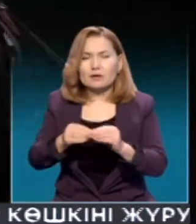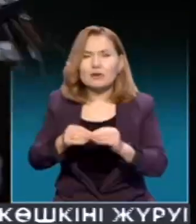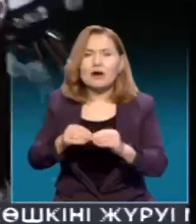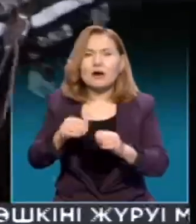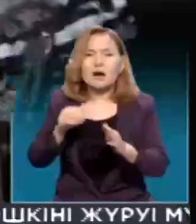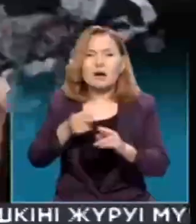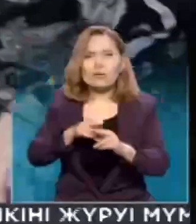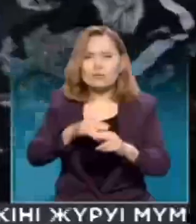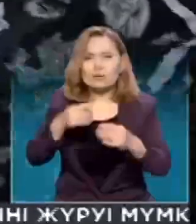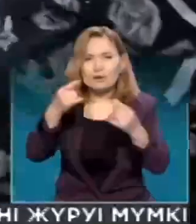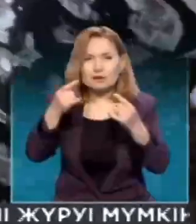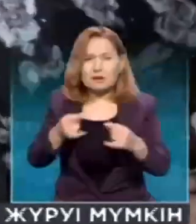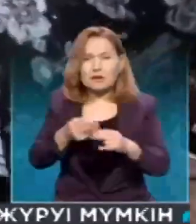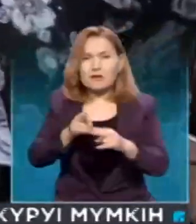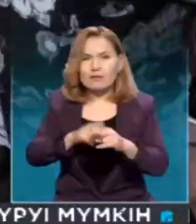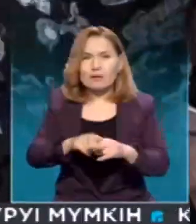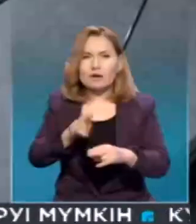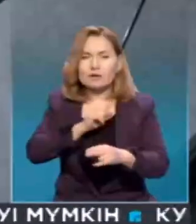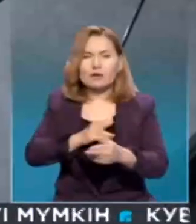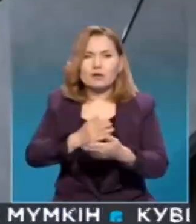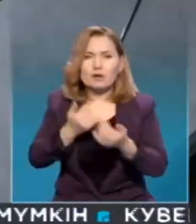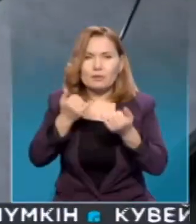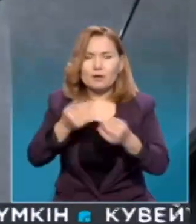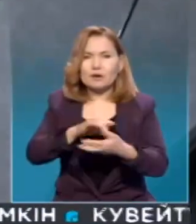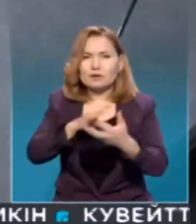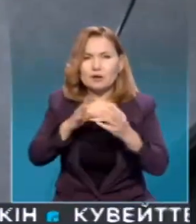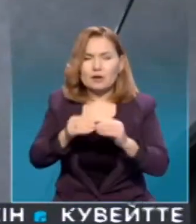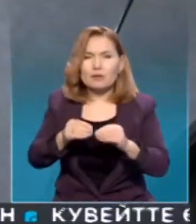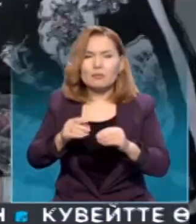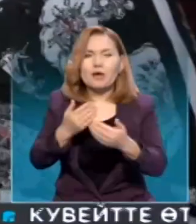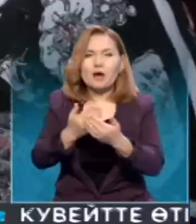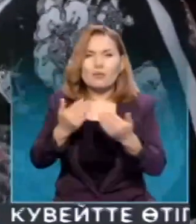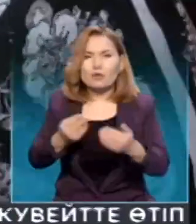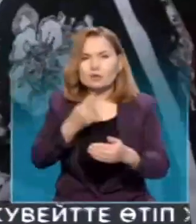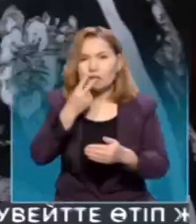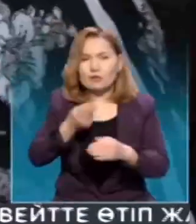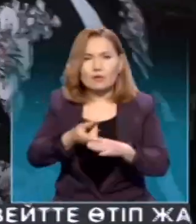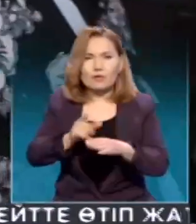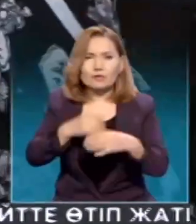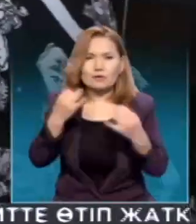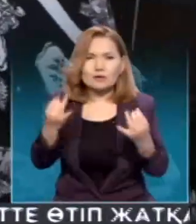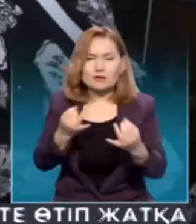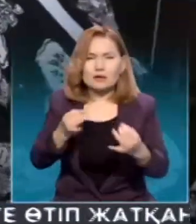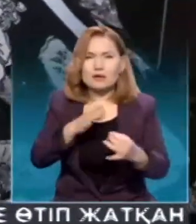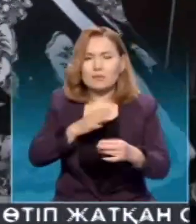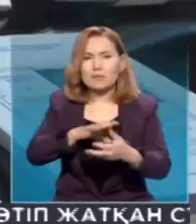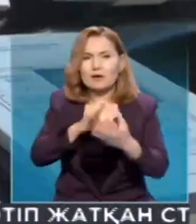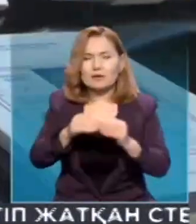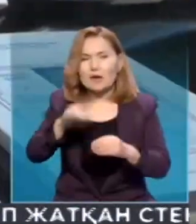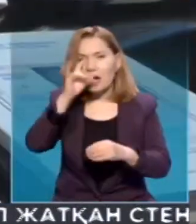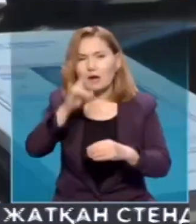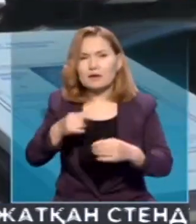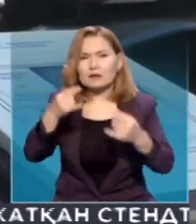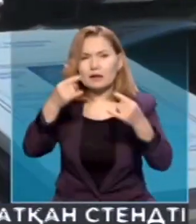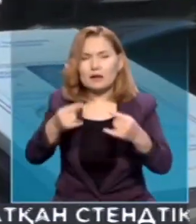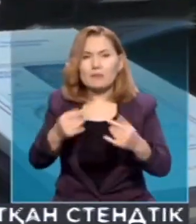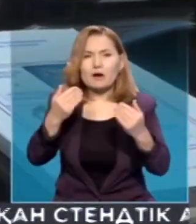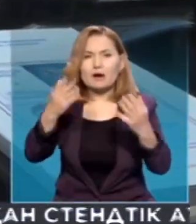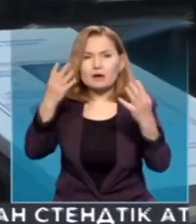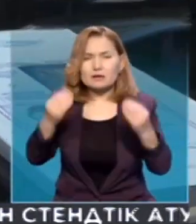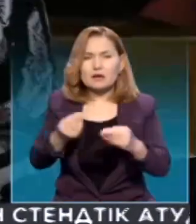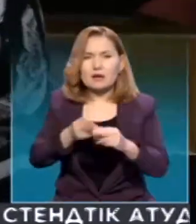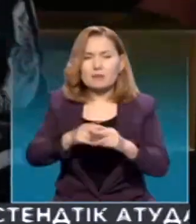арнаған. Әріптестерін көріп қуанған ардагер музейдің ретро залын аралап өткенге көз жүгіртті. Айтуынша, қазақ теледидары қазіргі